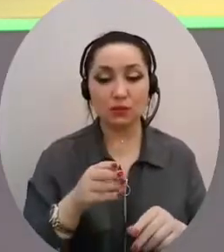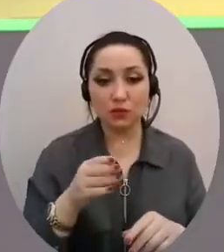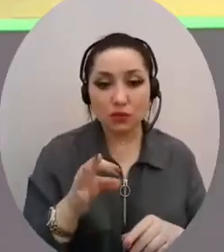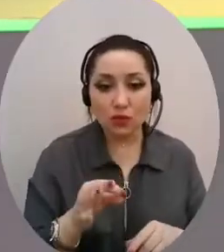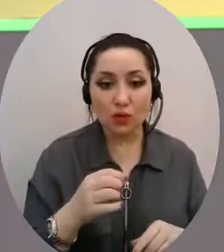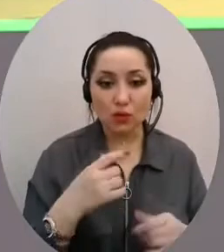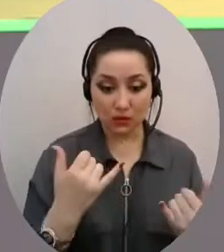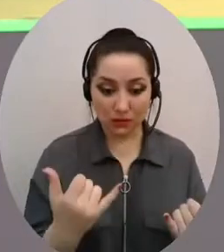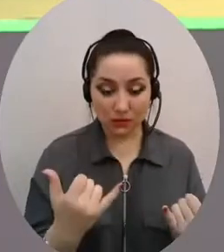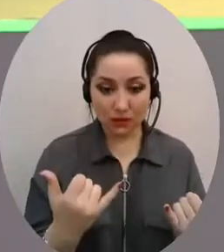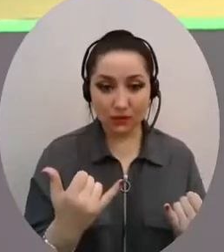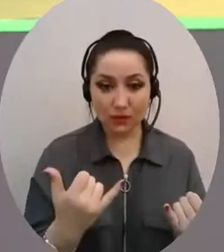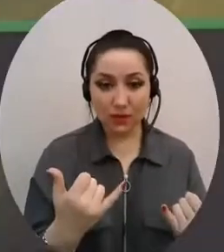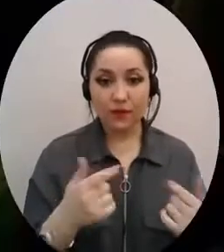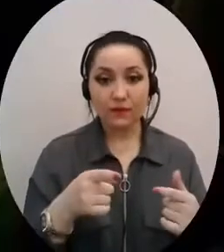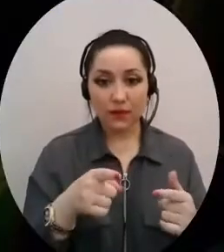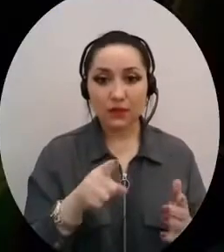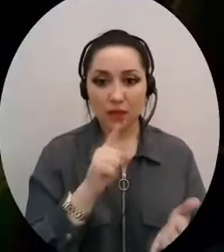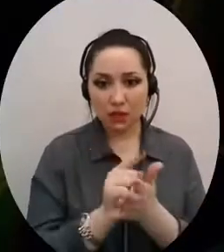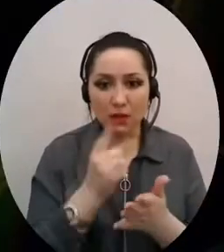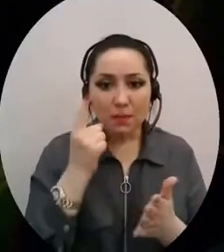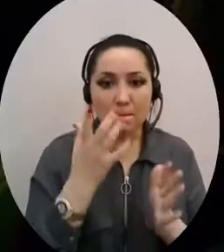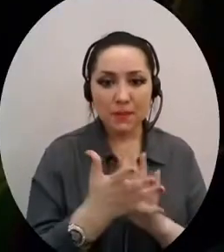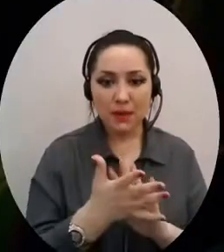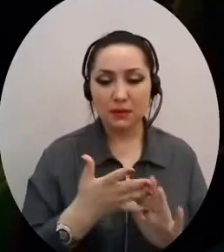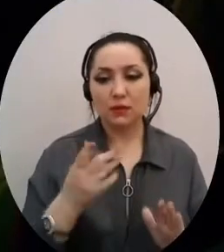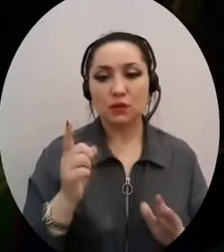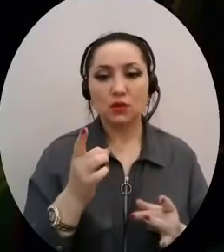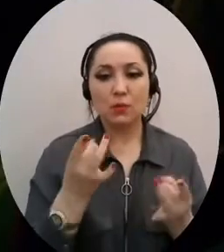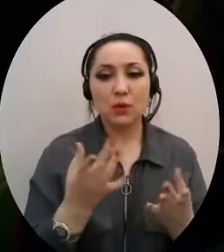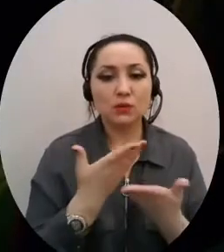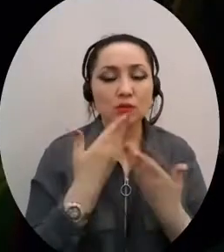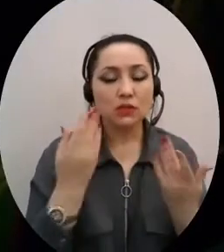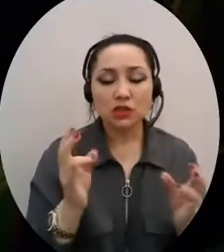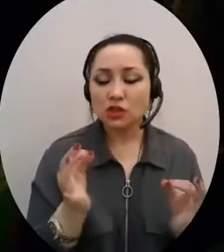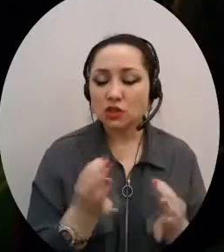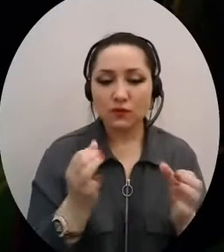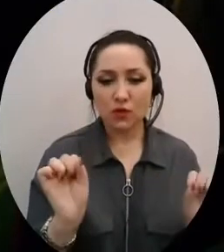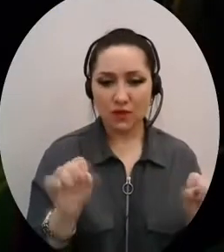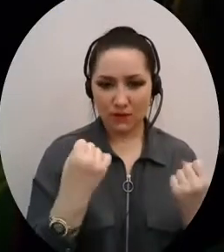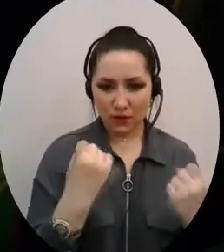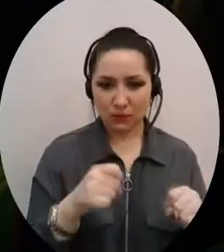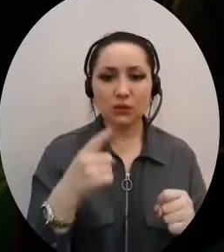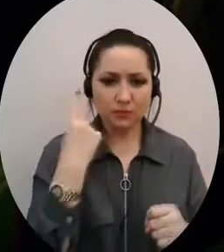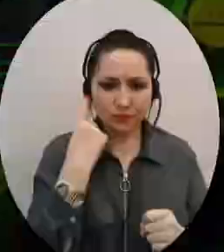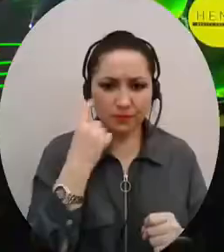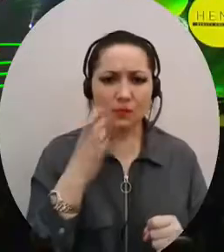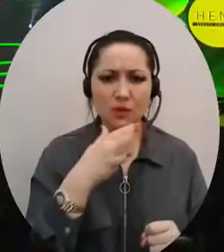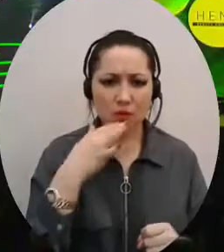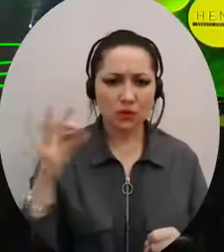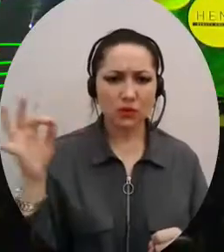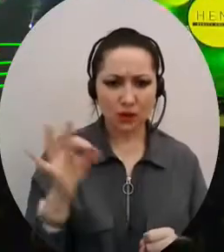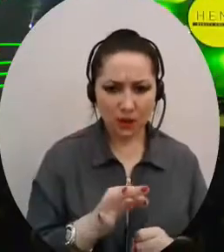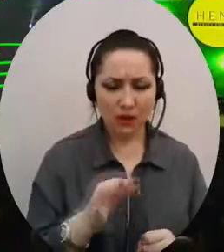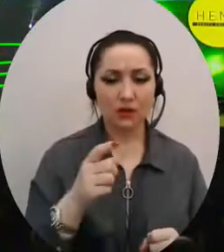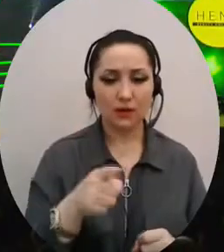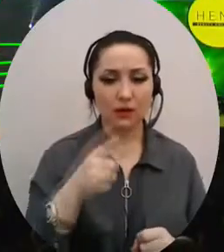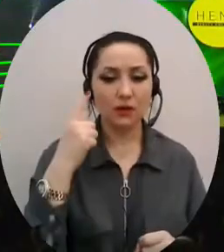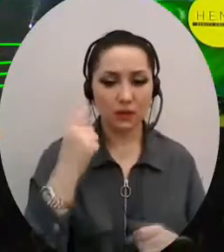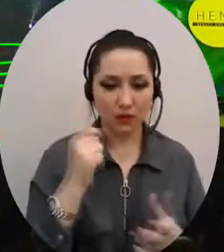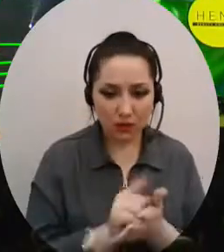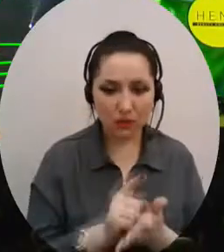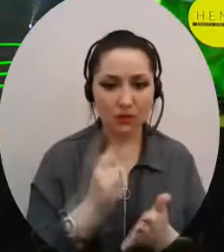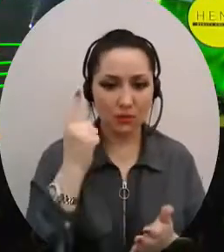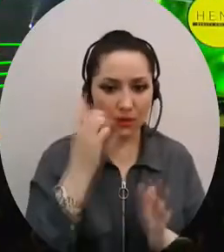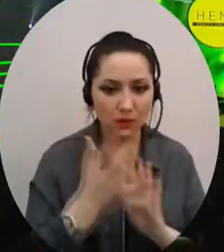сейчас вы должны понять, что просто нет ничего невозможного. Да, вы слышали эту очень часто фразу. Вы должны понять, что очень